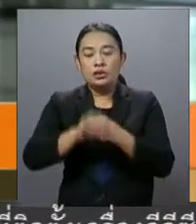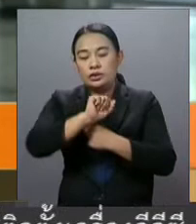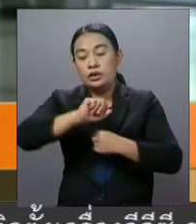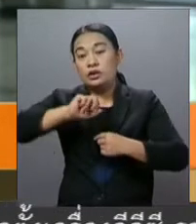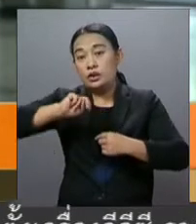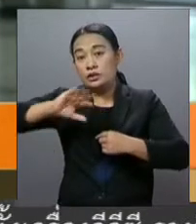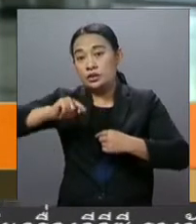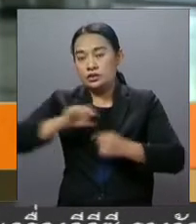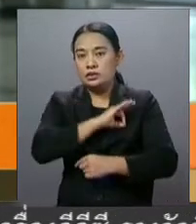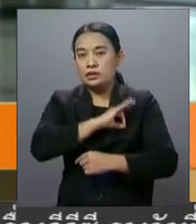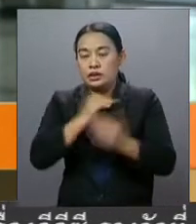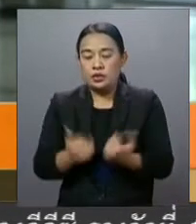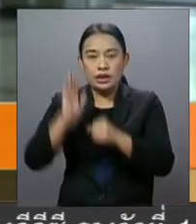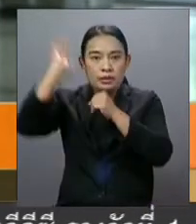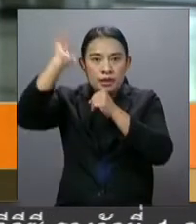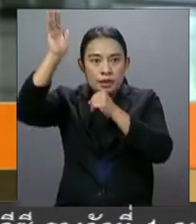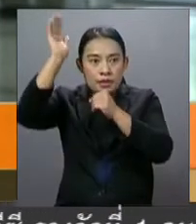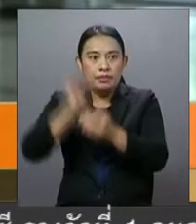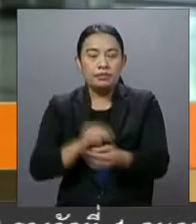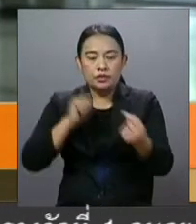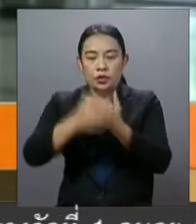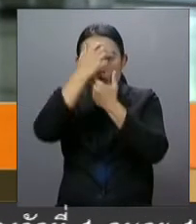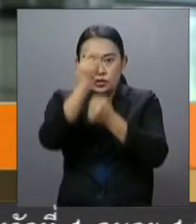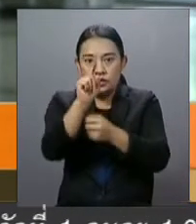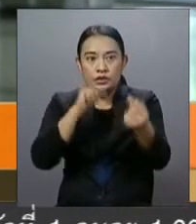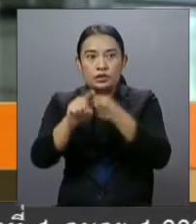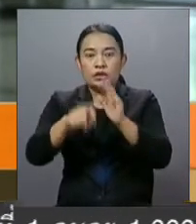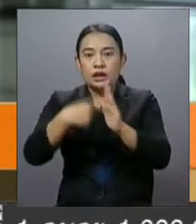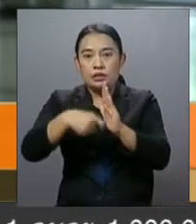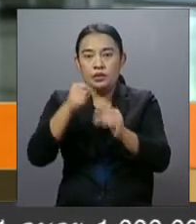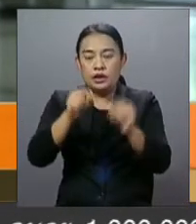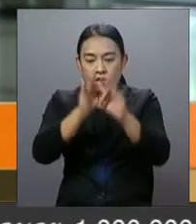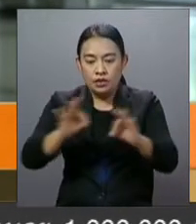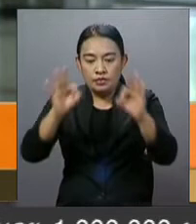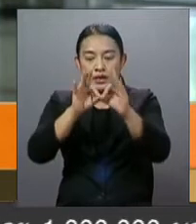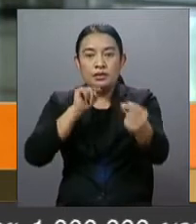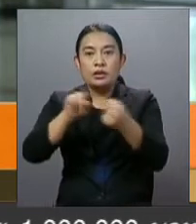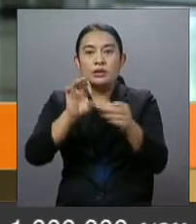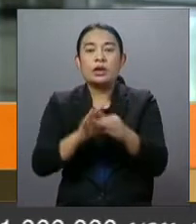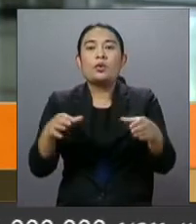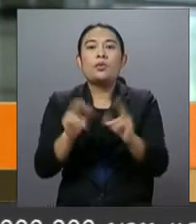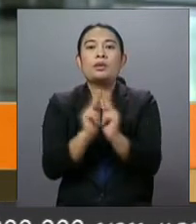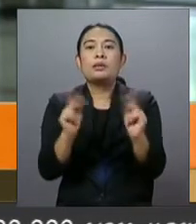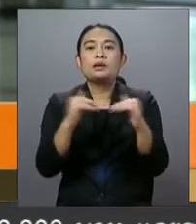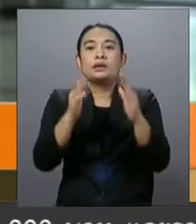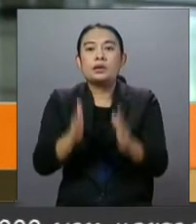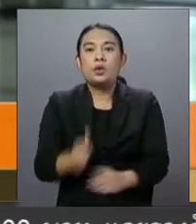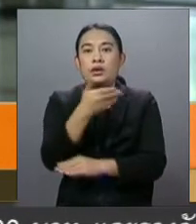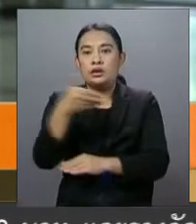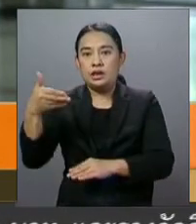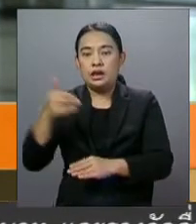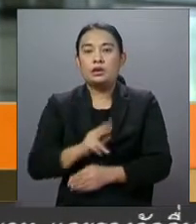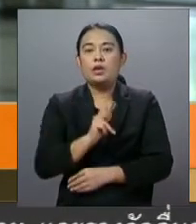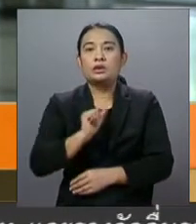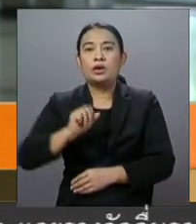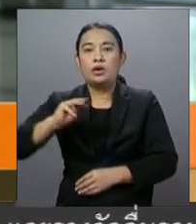ีการอภิปรายกในวันนี้ จะให้ความสนใจไปถึงเหตุผและความจำเป็นทให้คณะกรรมการ สิทธิ มนุษยาชนเห็งชาิหรอ